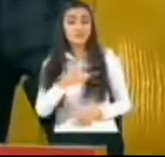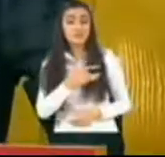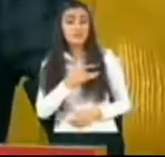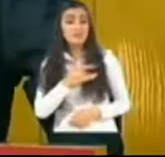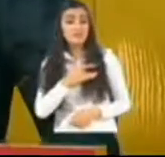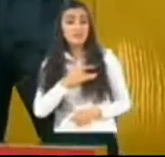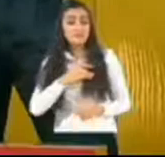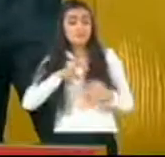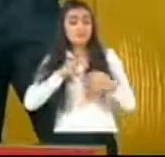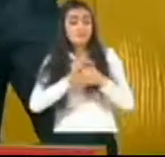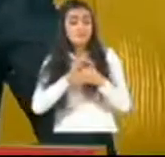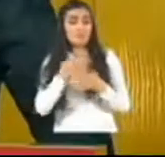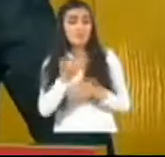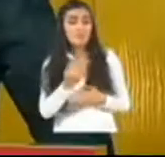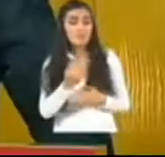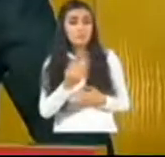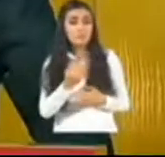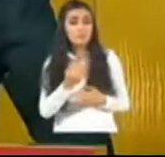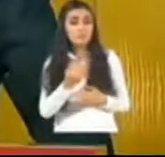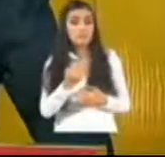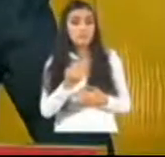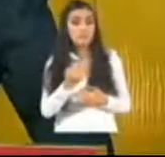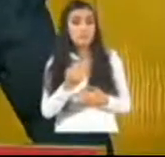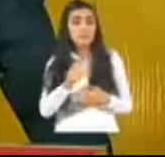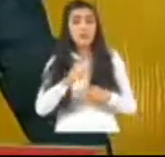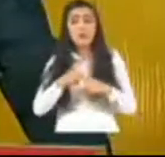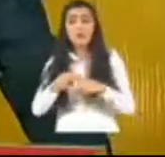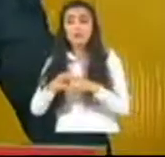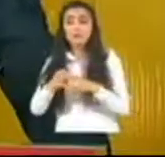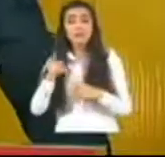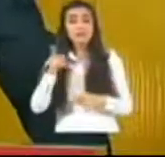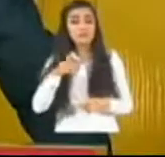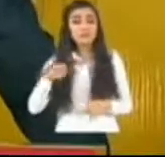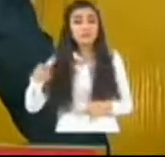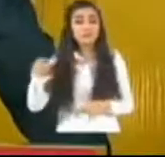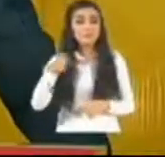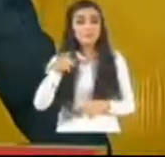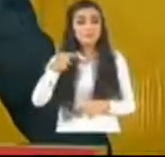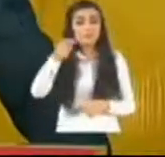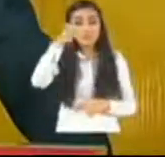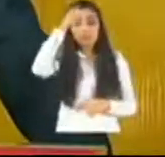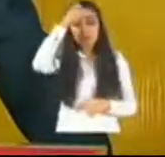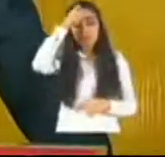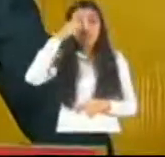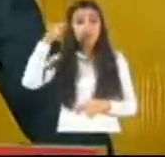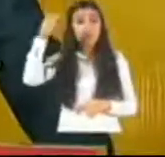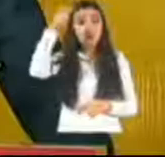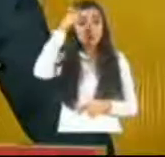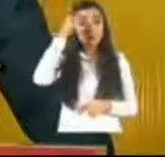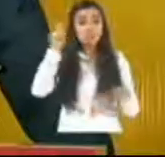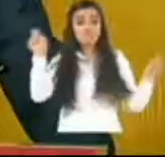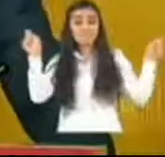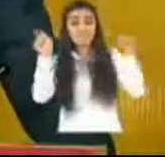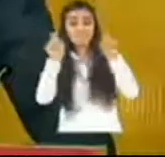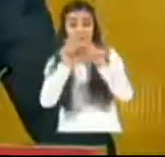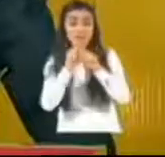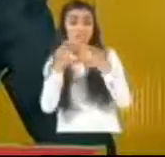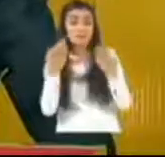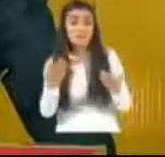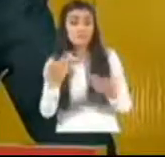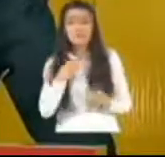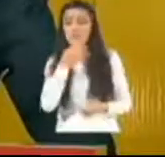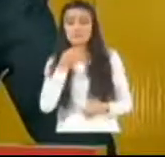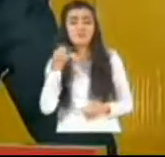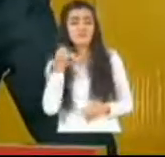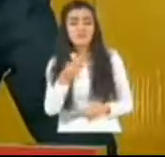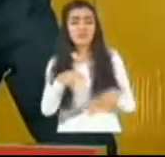vicdanlara mühürlenmiş odak ve çıkar ortaklarının Türkiye'nin ufkunu perdelemesine elbette